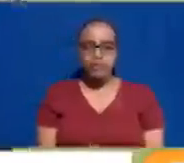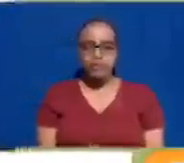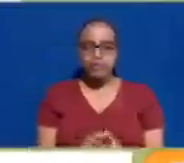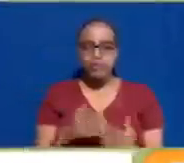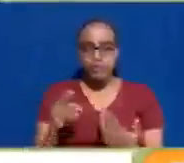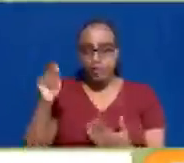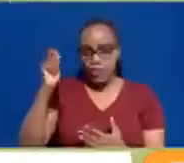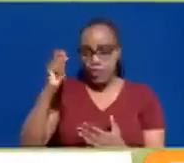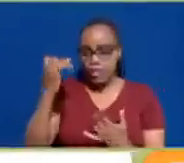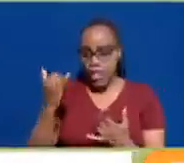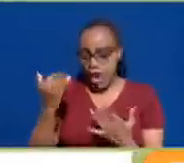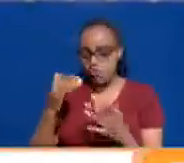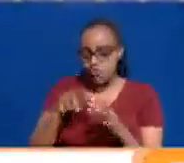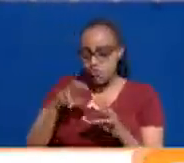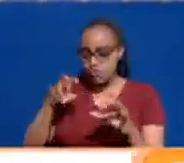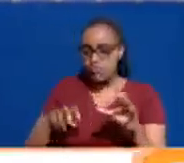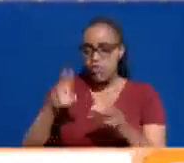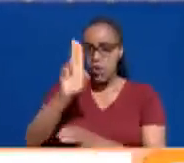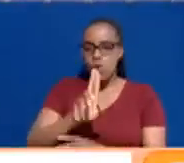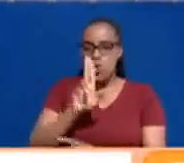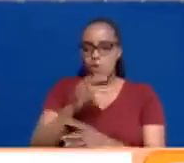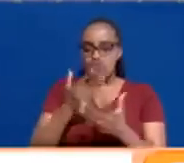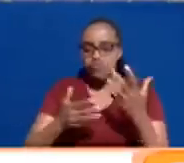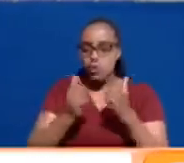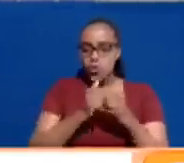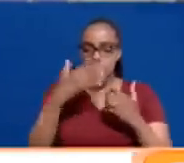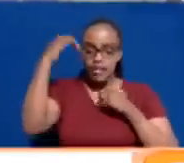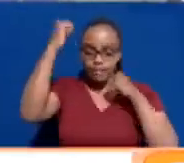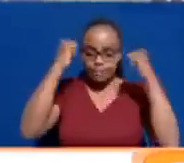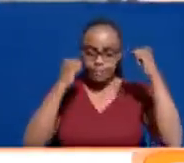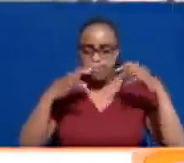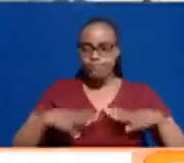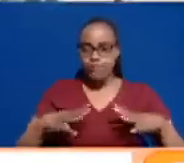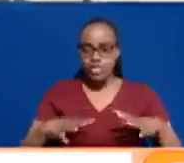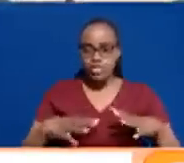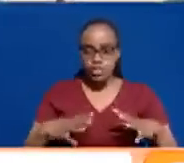Rais anayeondoka Uhuru Kenyatta alitangamana na wanajeshi